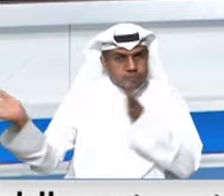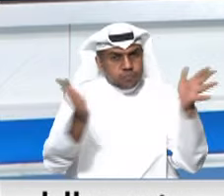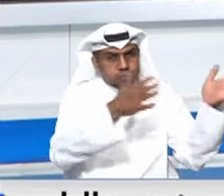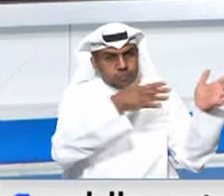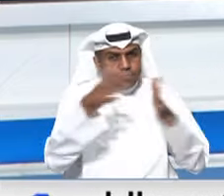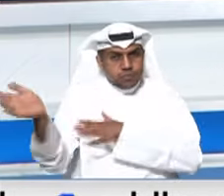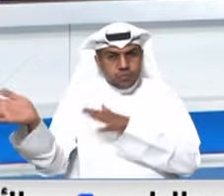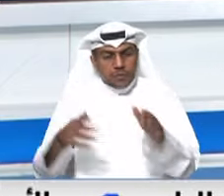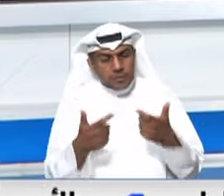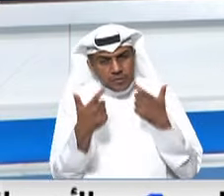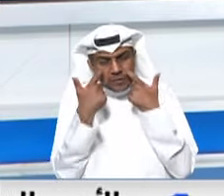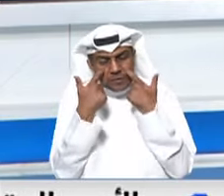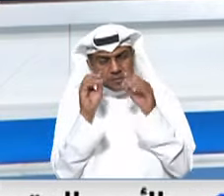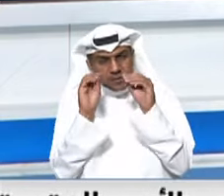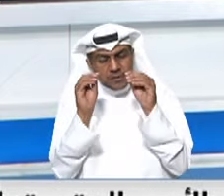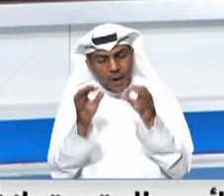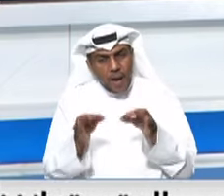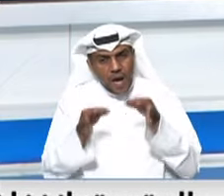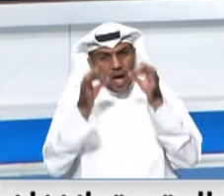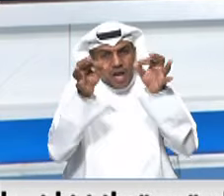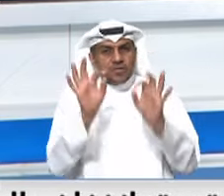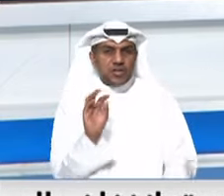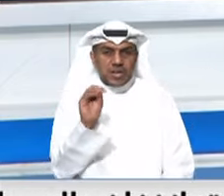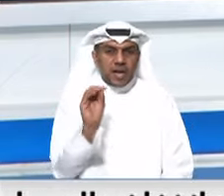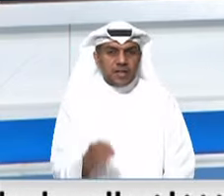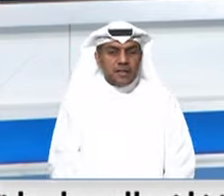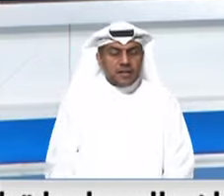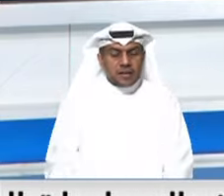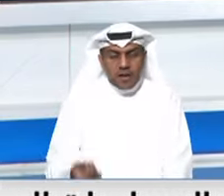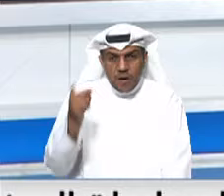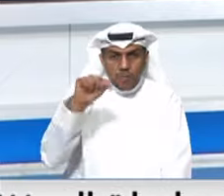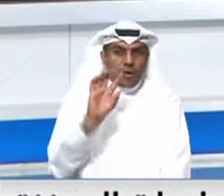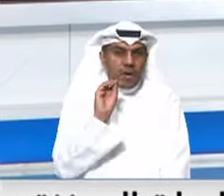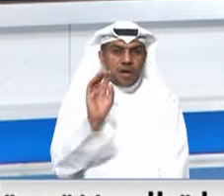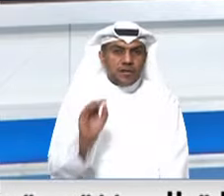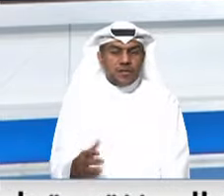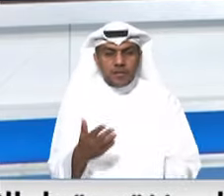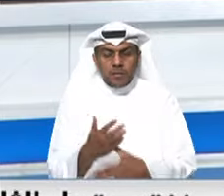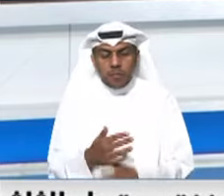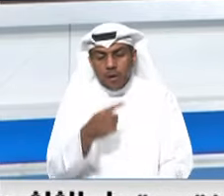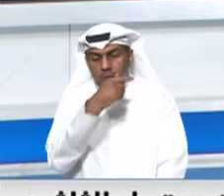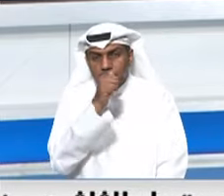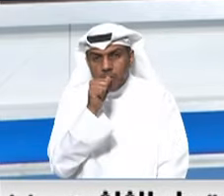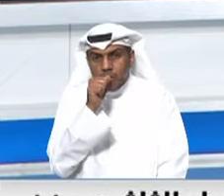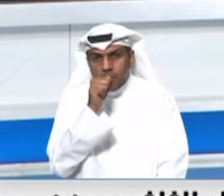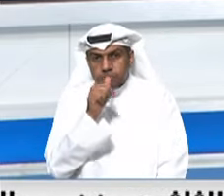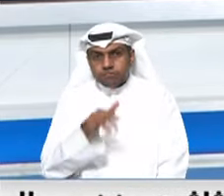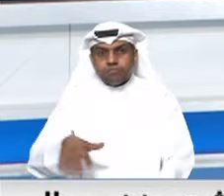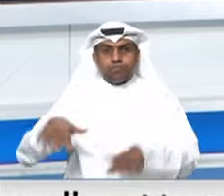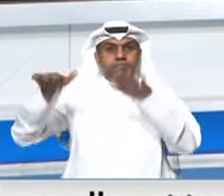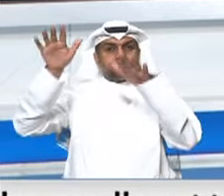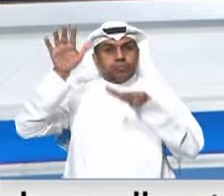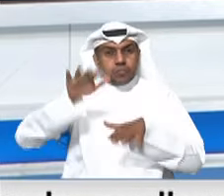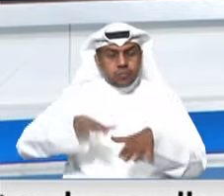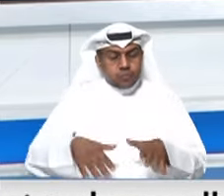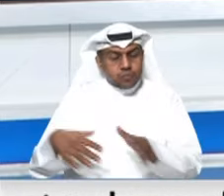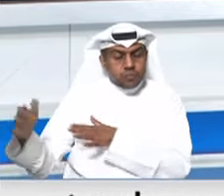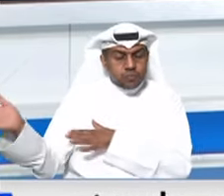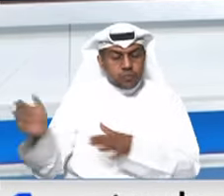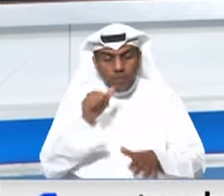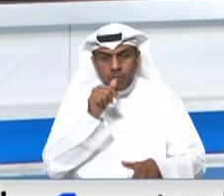المساء من اجل سلامتكم اجلوا اي نشاط بحري يوم الغد نظرا لارتفاع الامواج ونشاط الرياح في وقت لاحق من يوم الغد